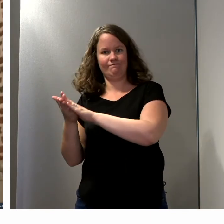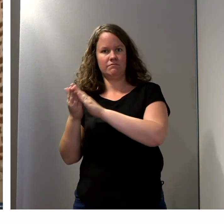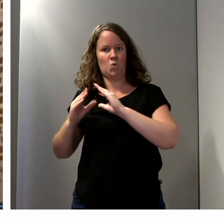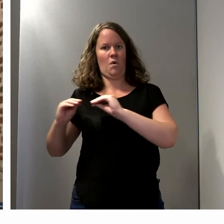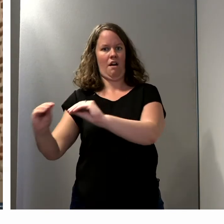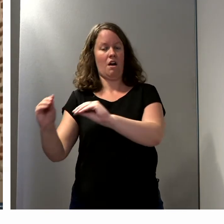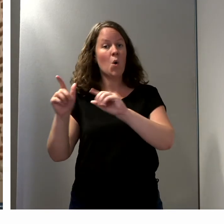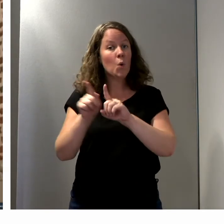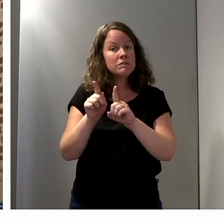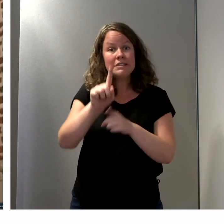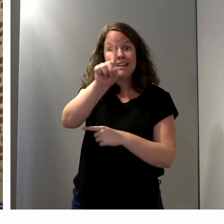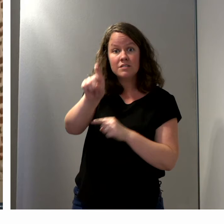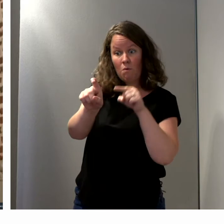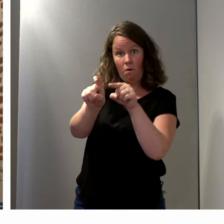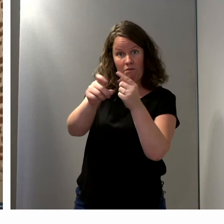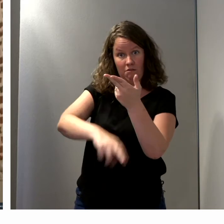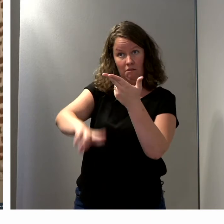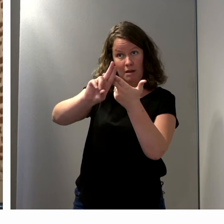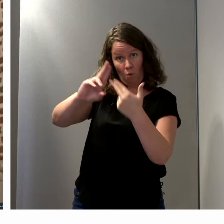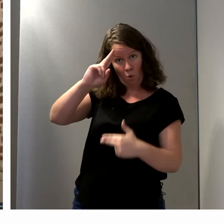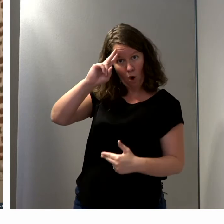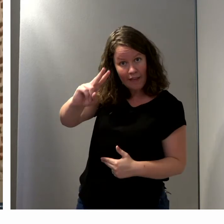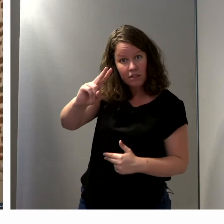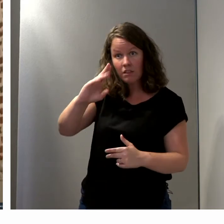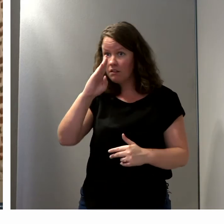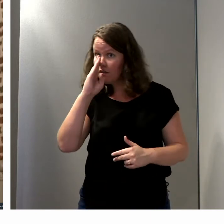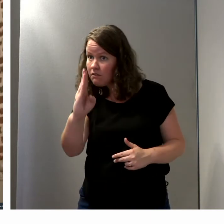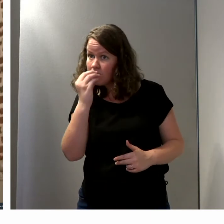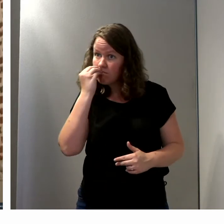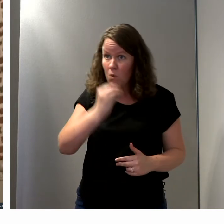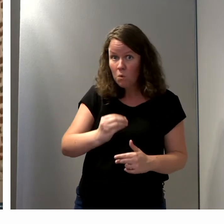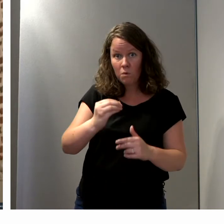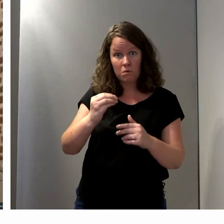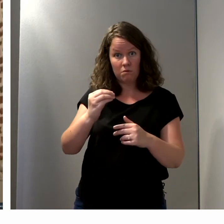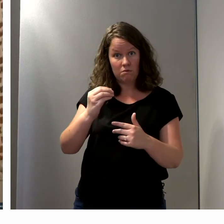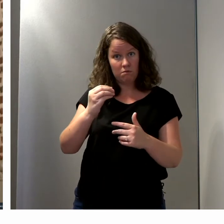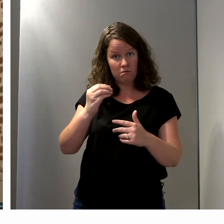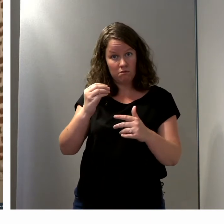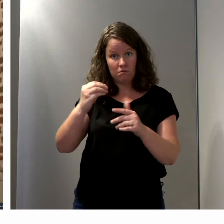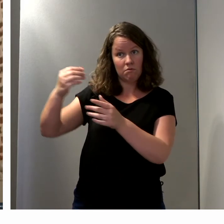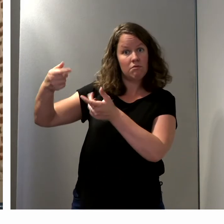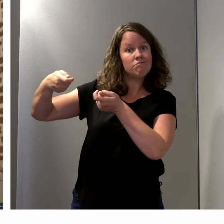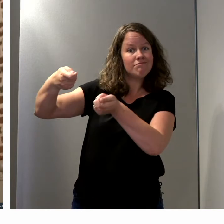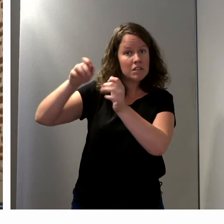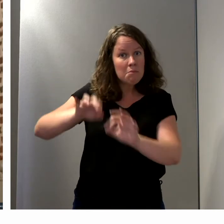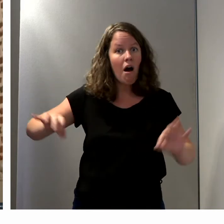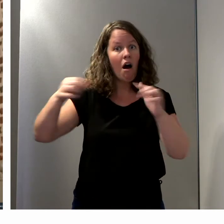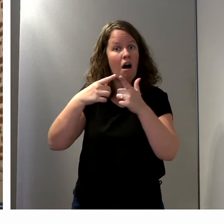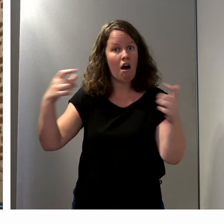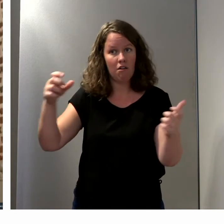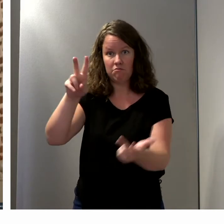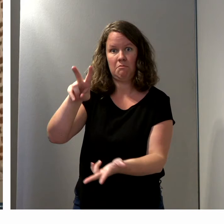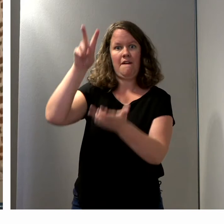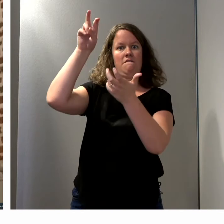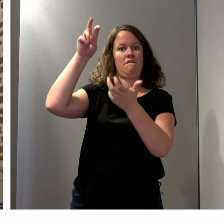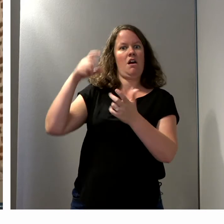une expression juste et fidèle de la pensée. Donc ça, il y a pléthore d'exemples qui montrent qu'en fait, on peut avoir des biais d'interprétation,